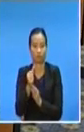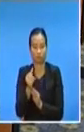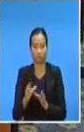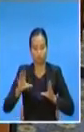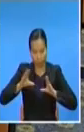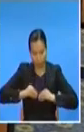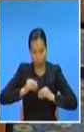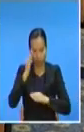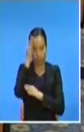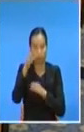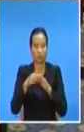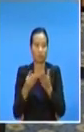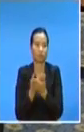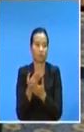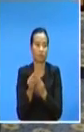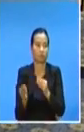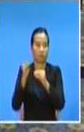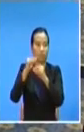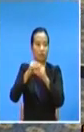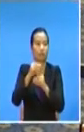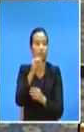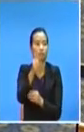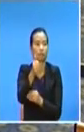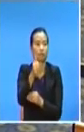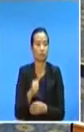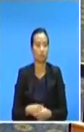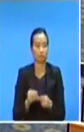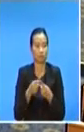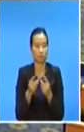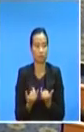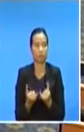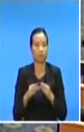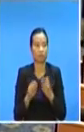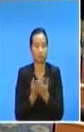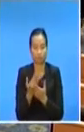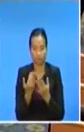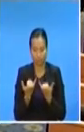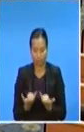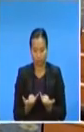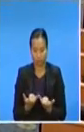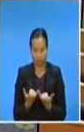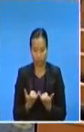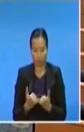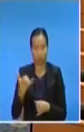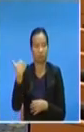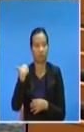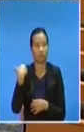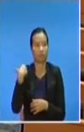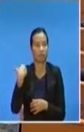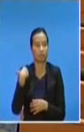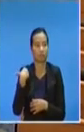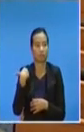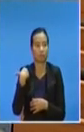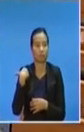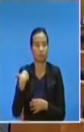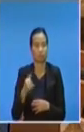านะครับในการพิจารณาครั้งนี้โชคดีที่ว่าเรามีร่างรัฐธรรมนูญที่เรากำลังจะล